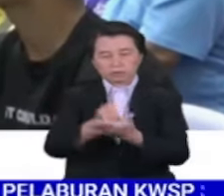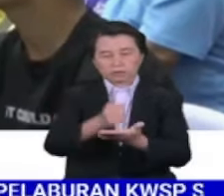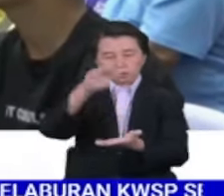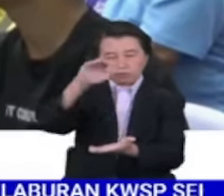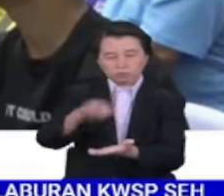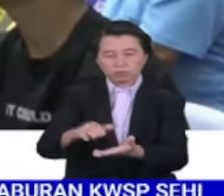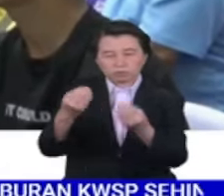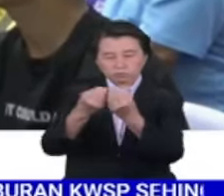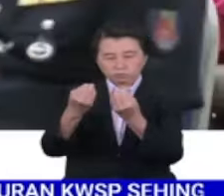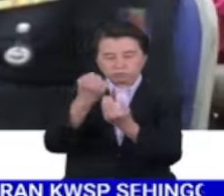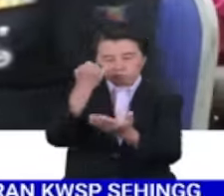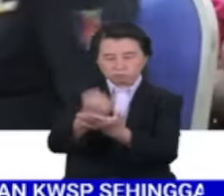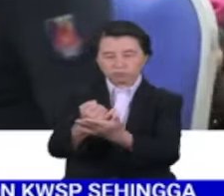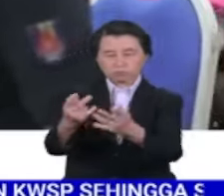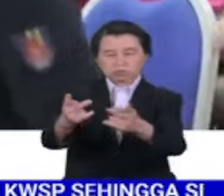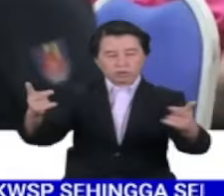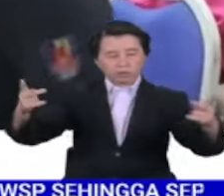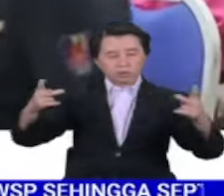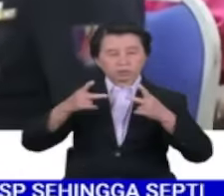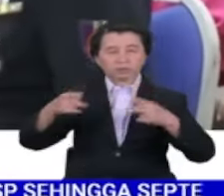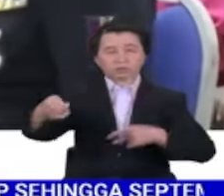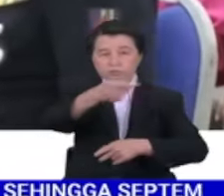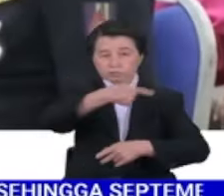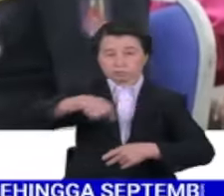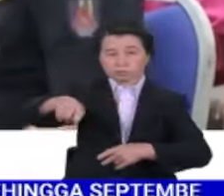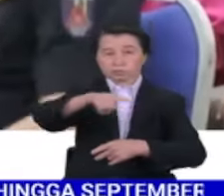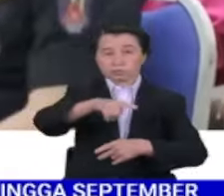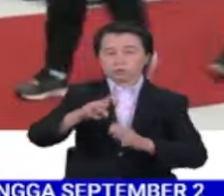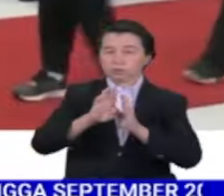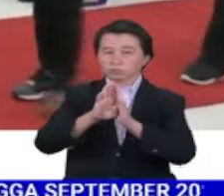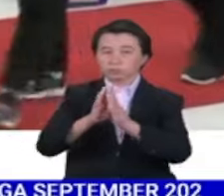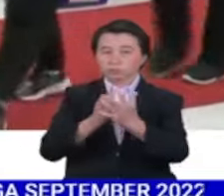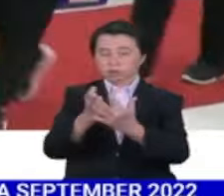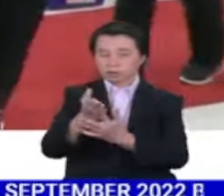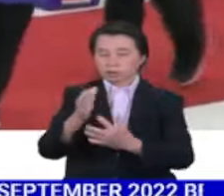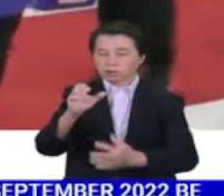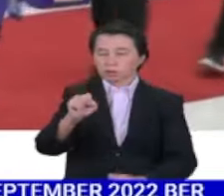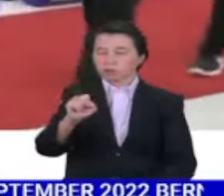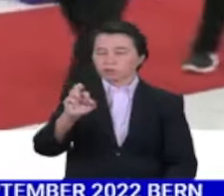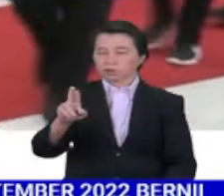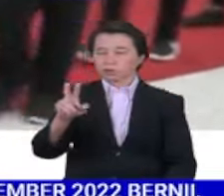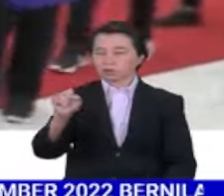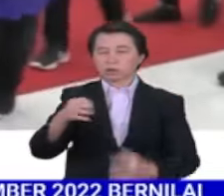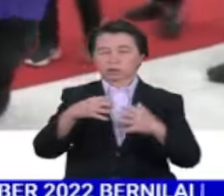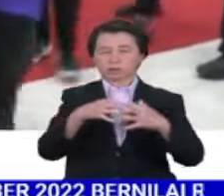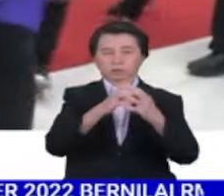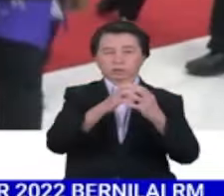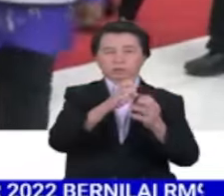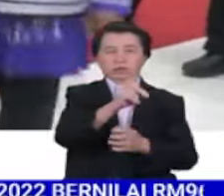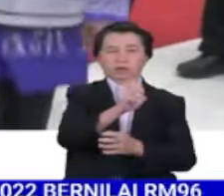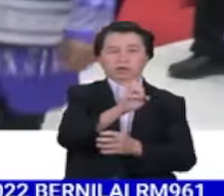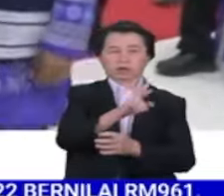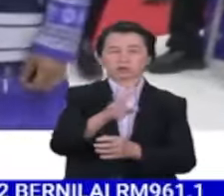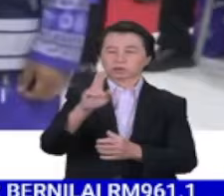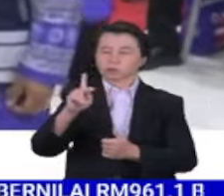mengurangkan indeks junaya di kawasan berkenaan ia terbukti melalui SRS yang ditumbuhkan